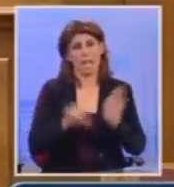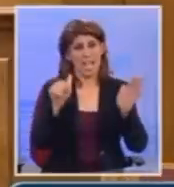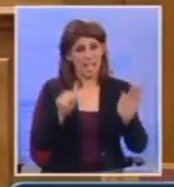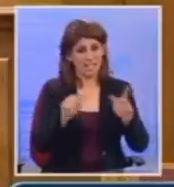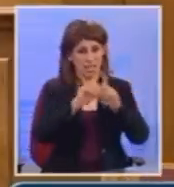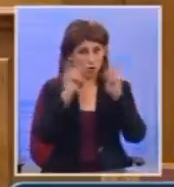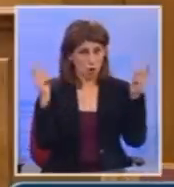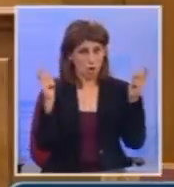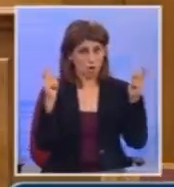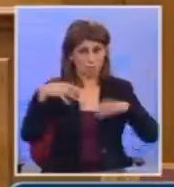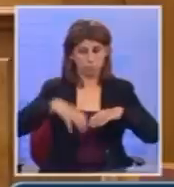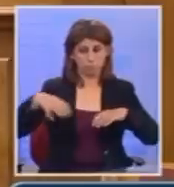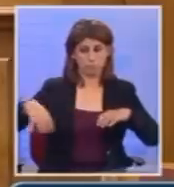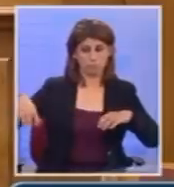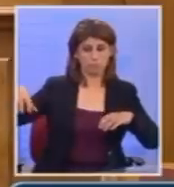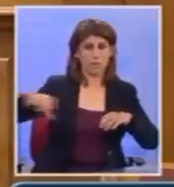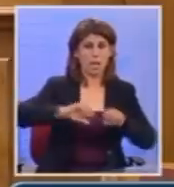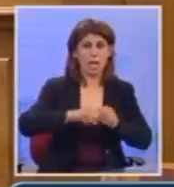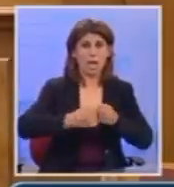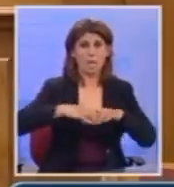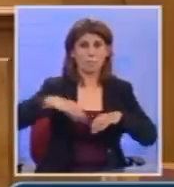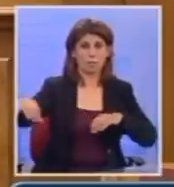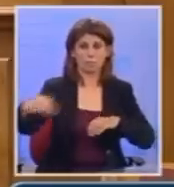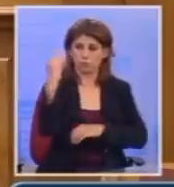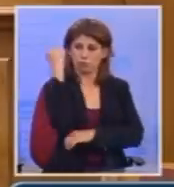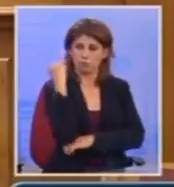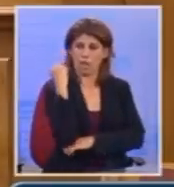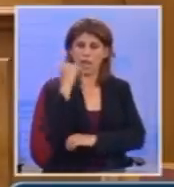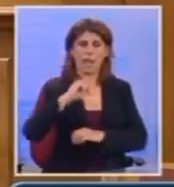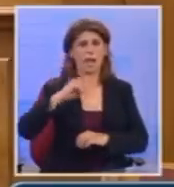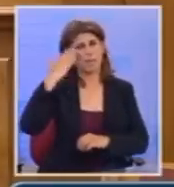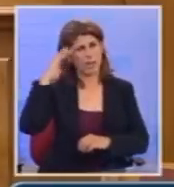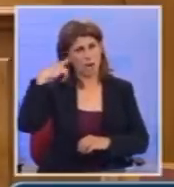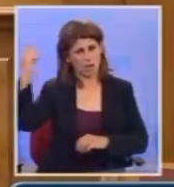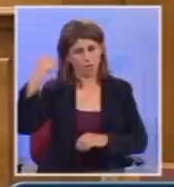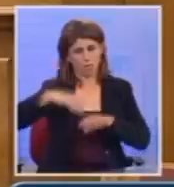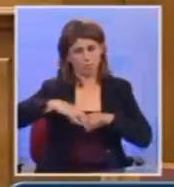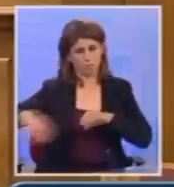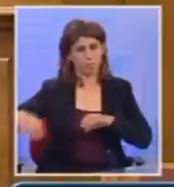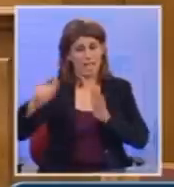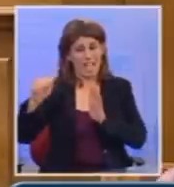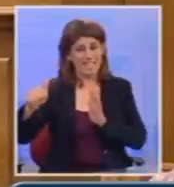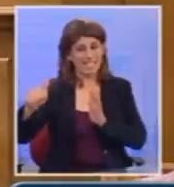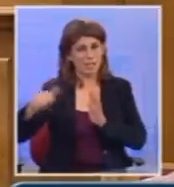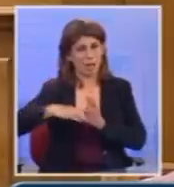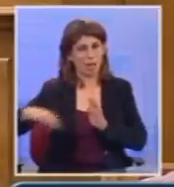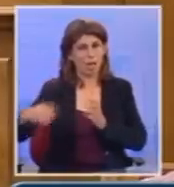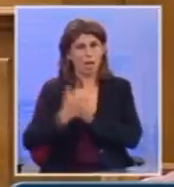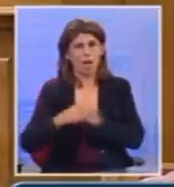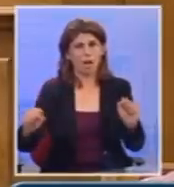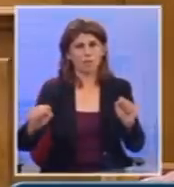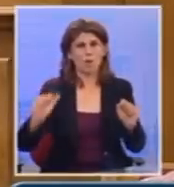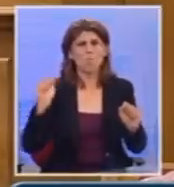σχολεία αποσπάστηκαν από τον κορμό της δευτεροβάθμιας εκπαίδευσης και συγκροτήθηκαν σε μια αυτόνομη